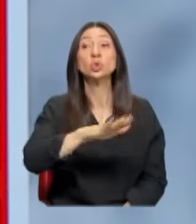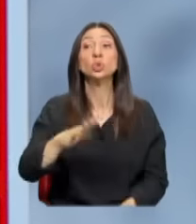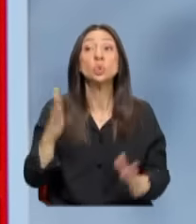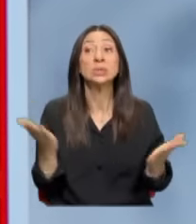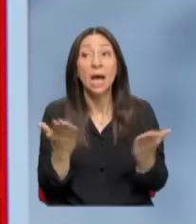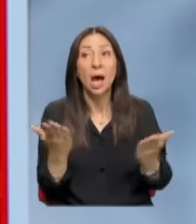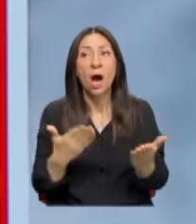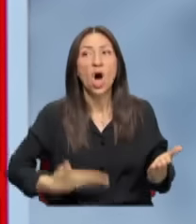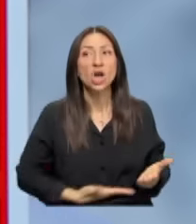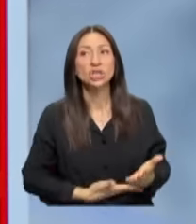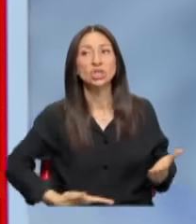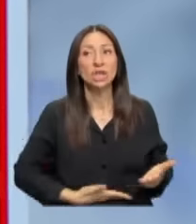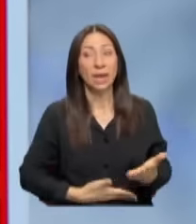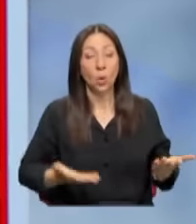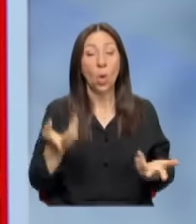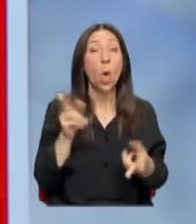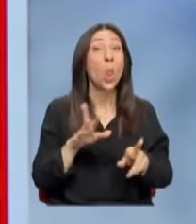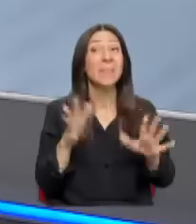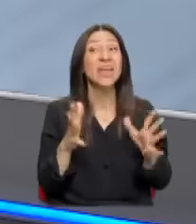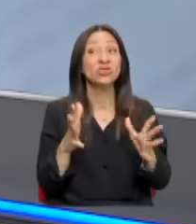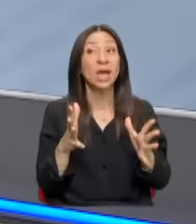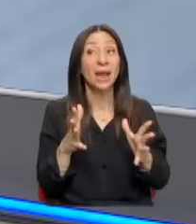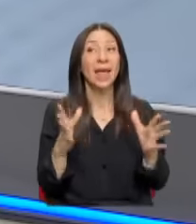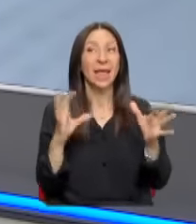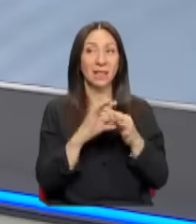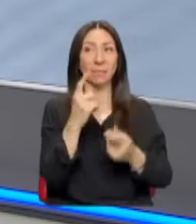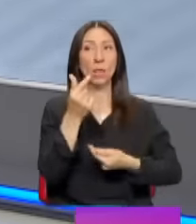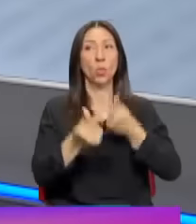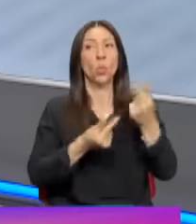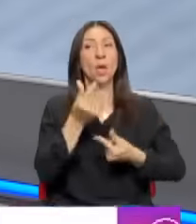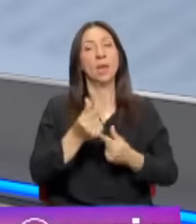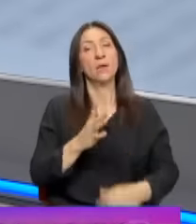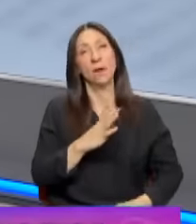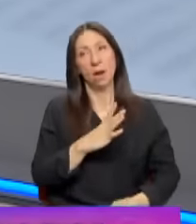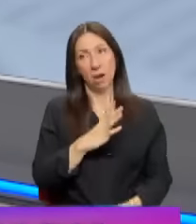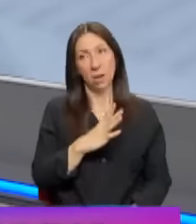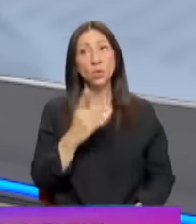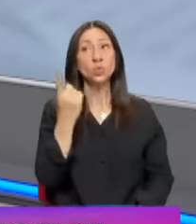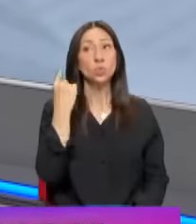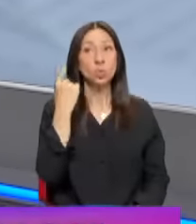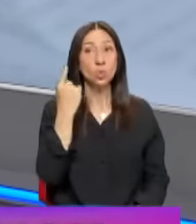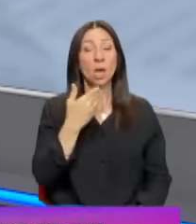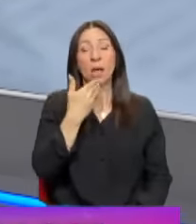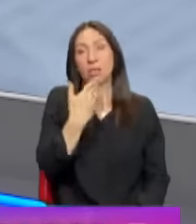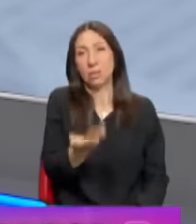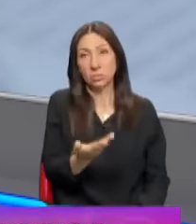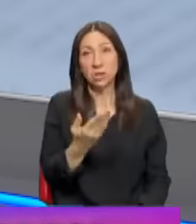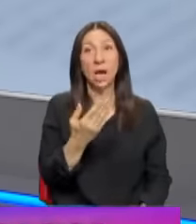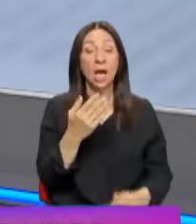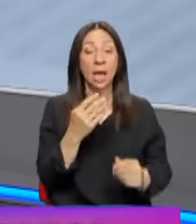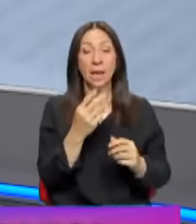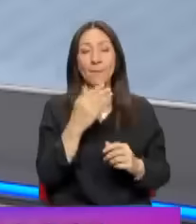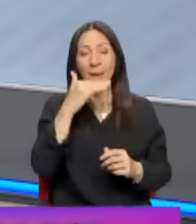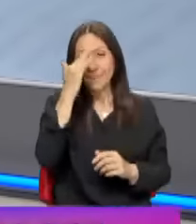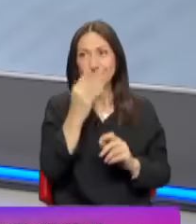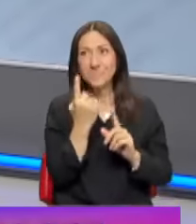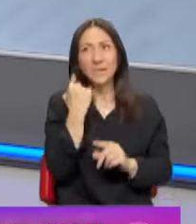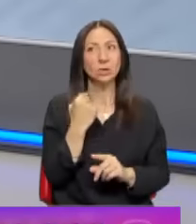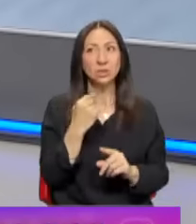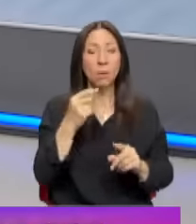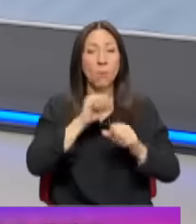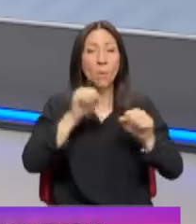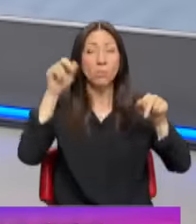daha açlıktan ölebileceğine dair bir uyarıda bulundu. Dün aktarmıştık Arife günü saldırıların